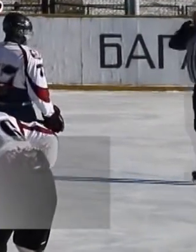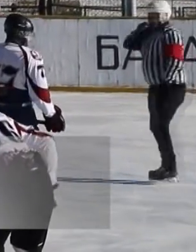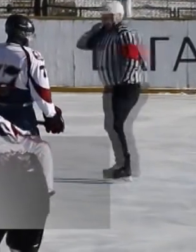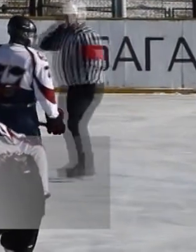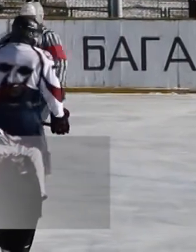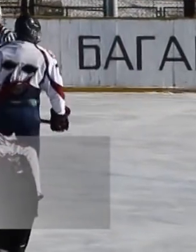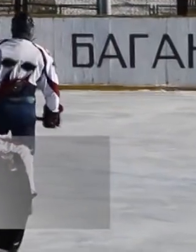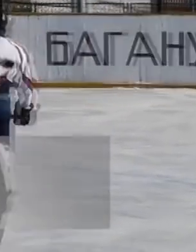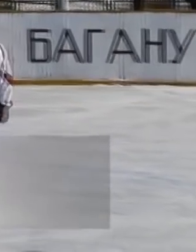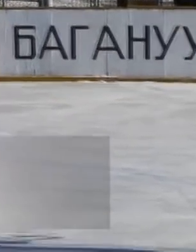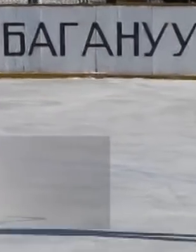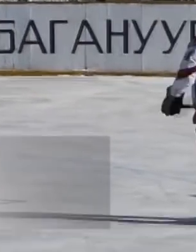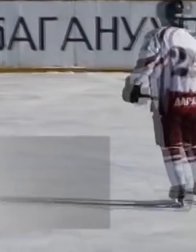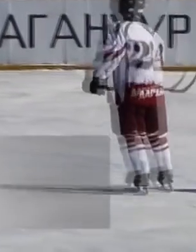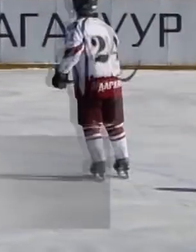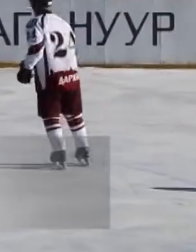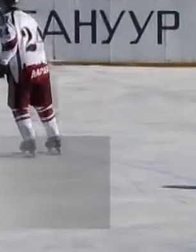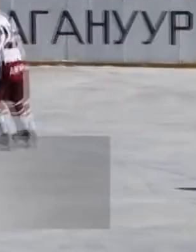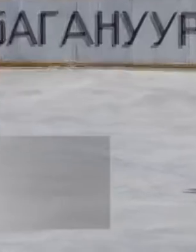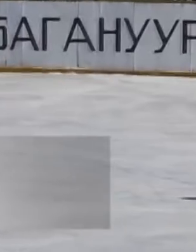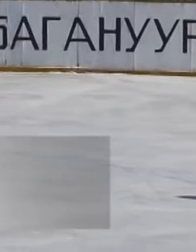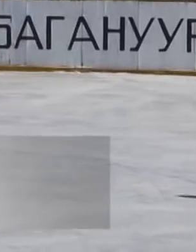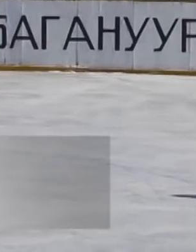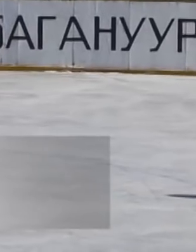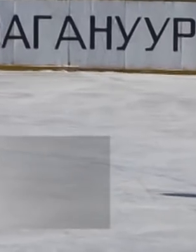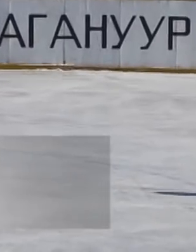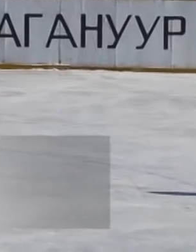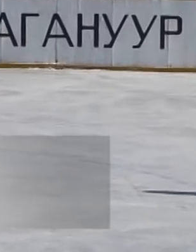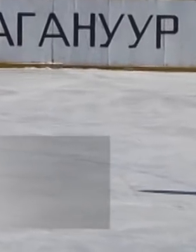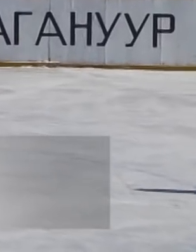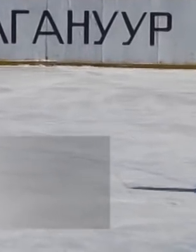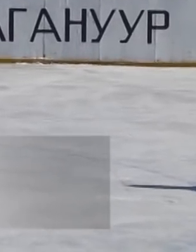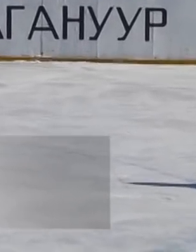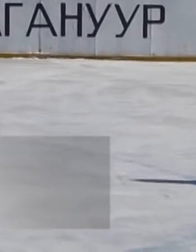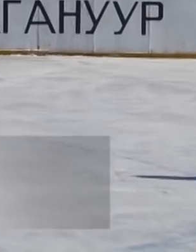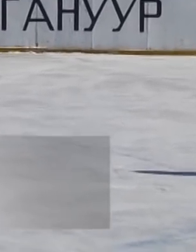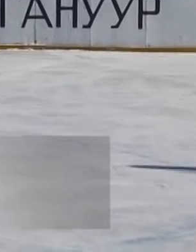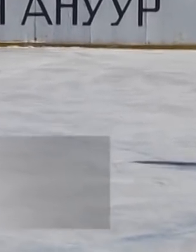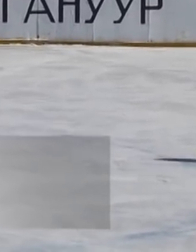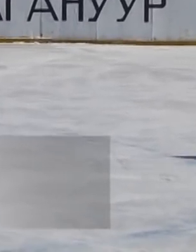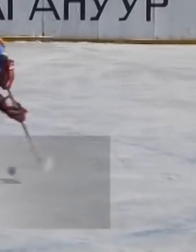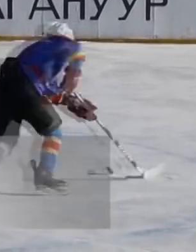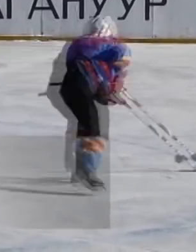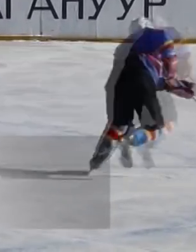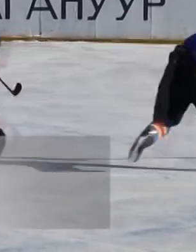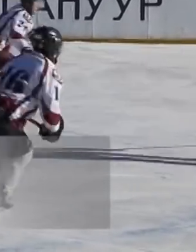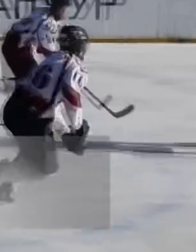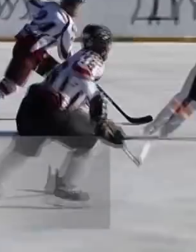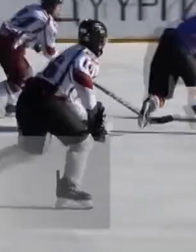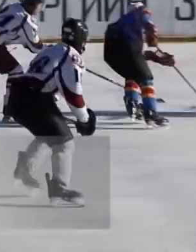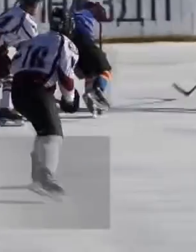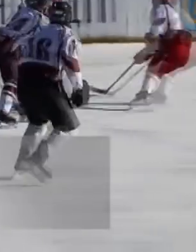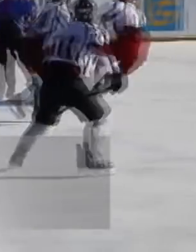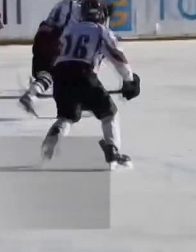мөчөд 7-6 ярцаатаагаар хожиж чухал 2 оноо авлаа. Тоглолтын шийдвэрлэх 3-р үед 6-4 ярцаатаагаар хожигдож явсан Багнуурын